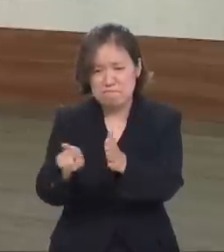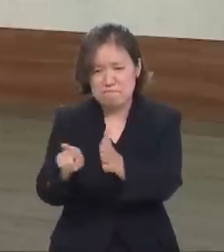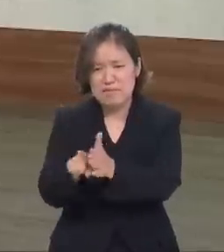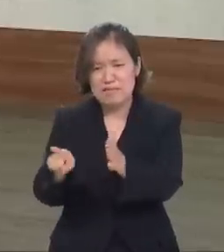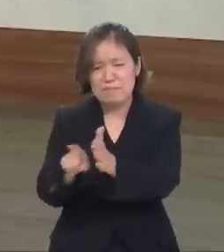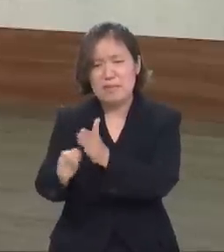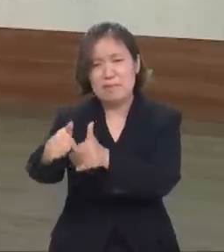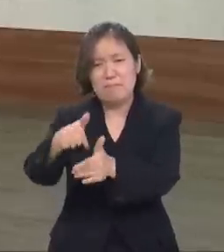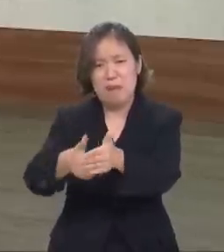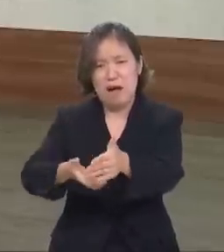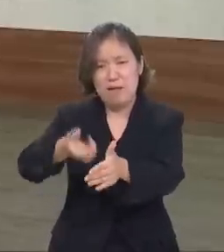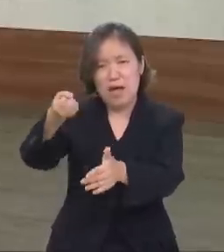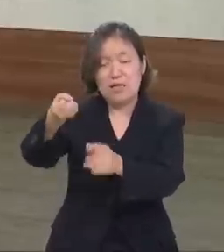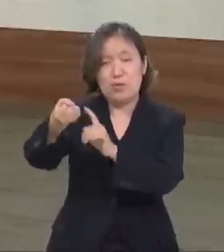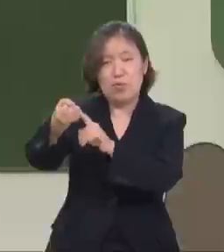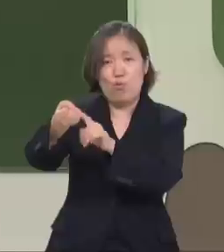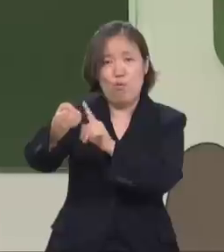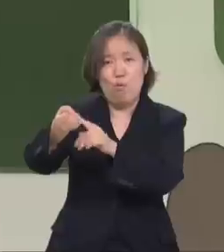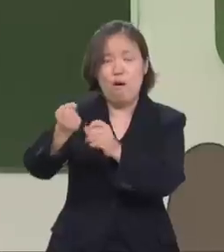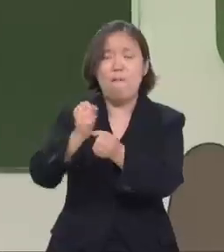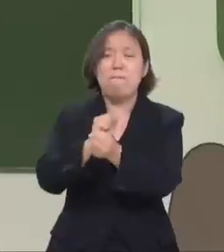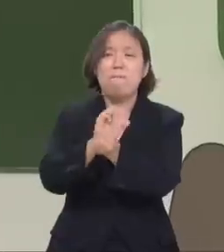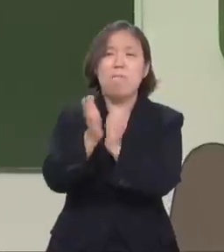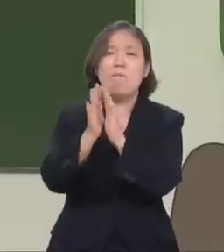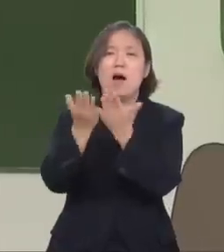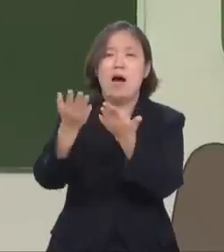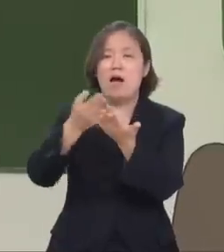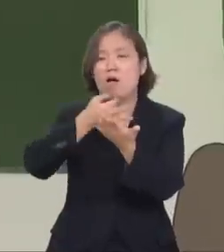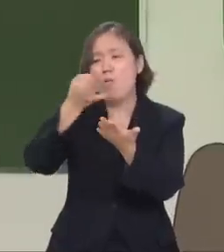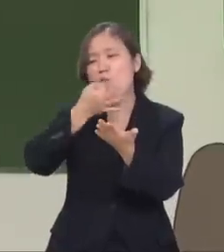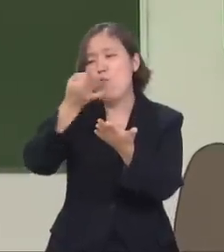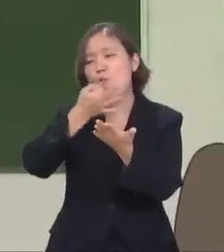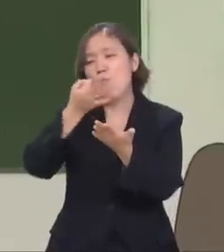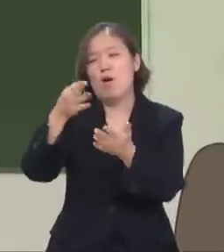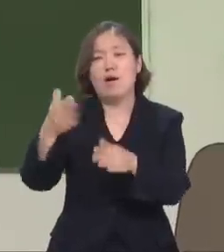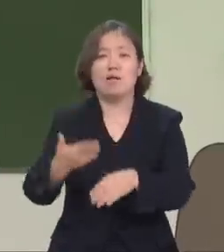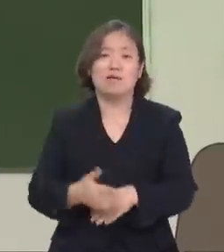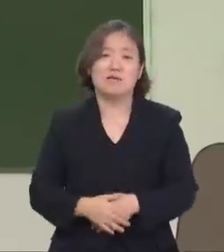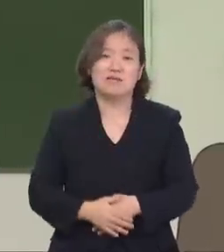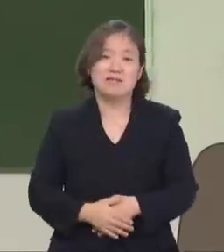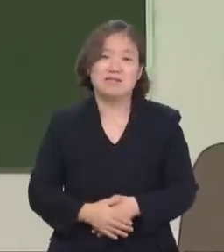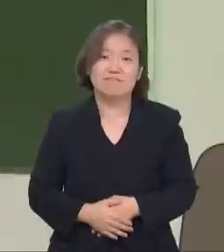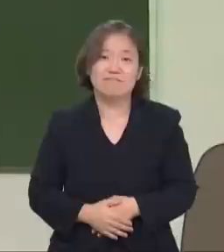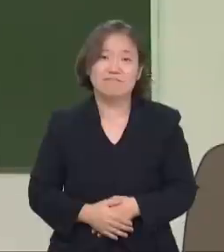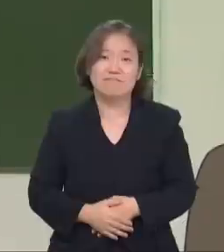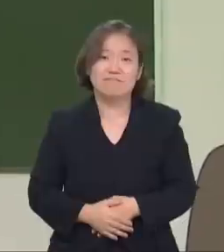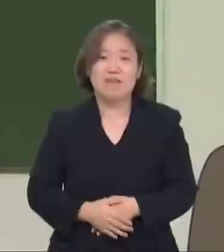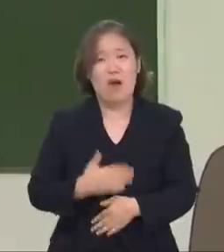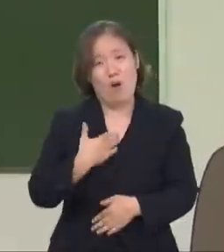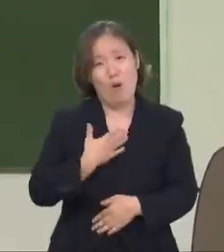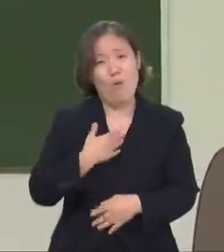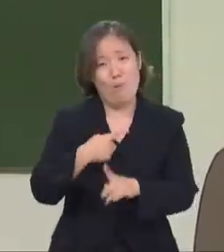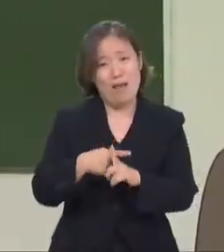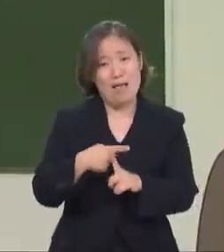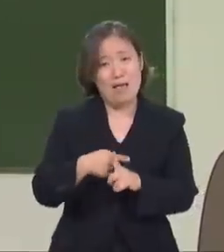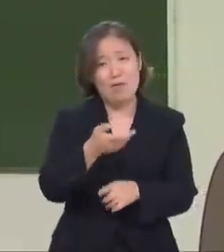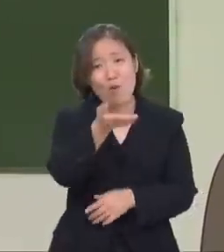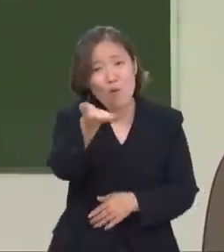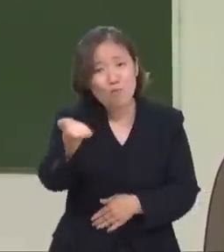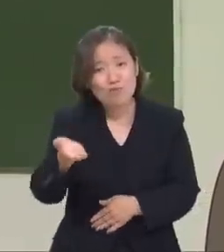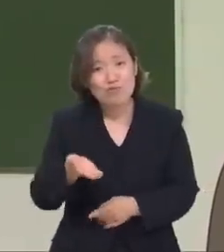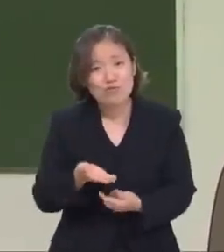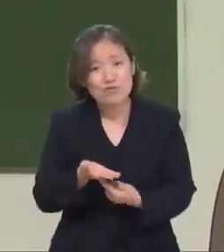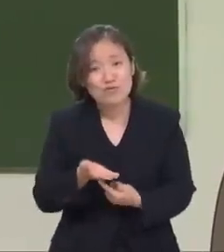법화경을 독송했답니다 여러분 저를 포함해서